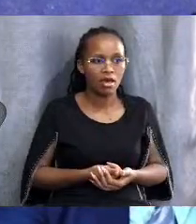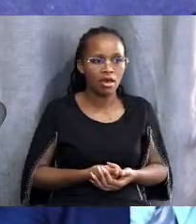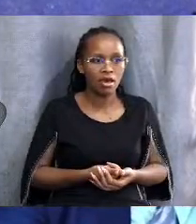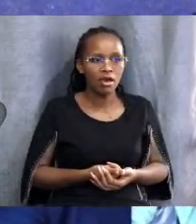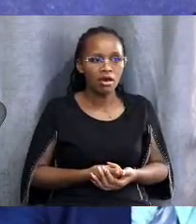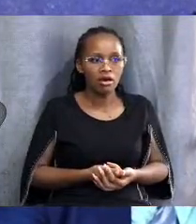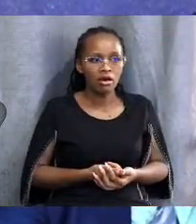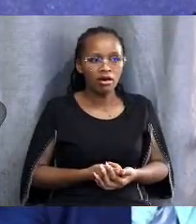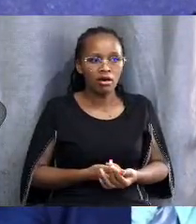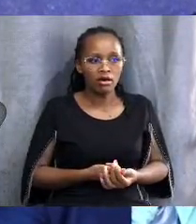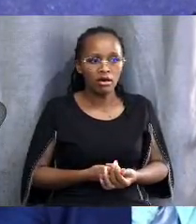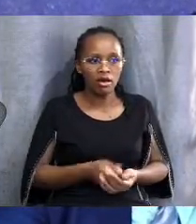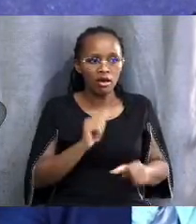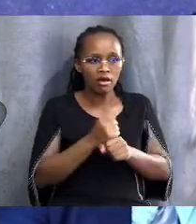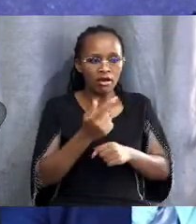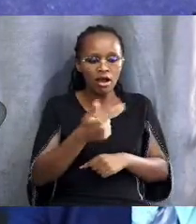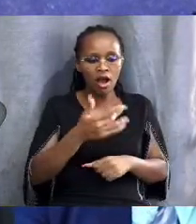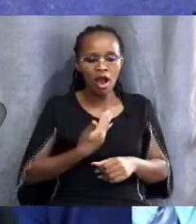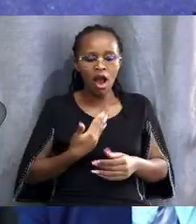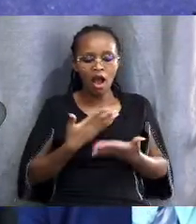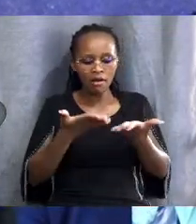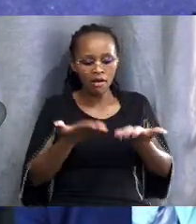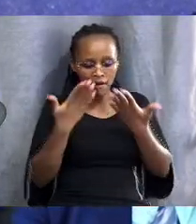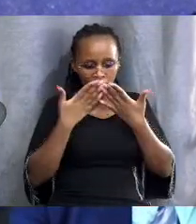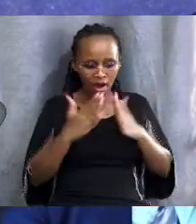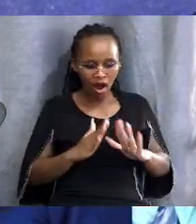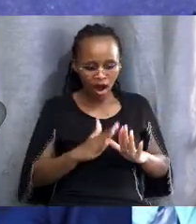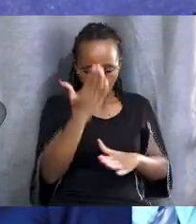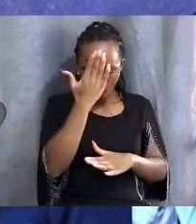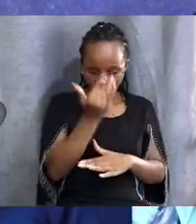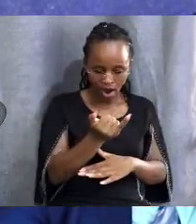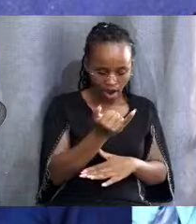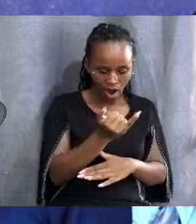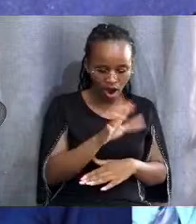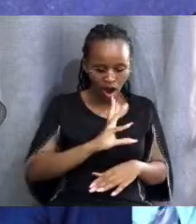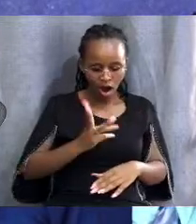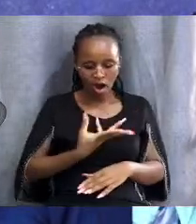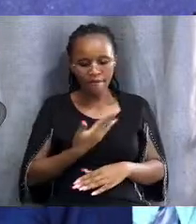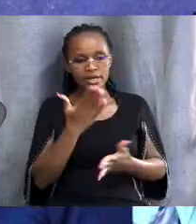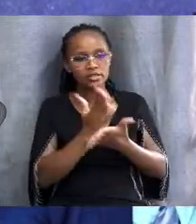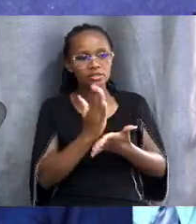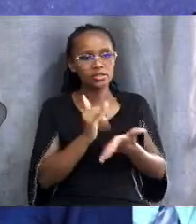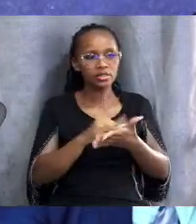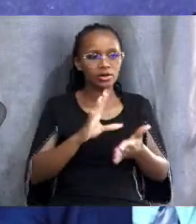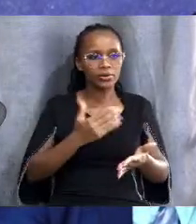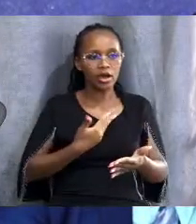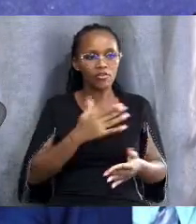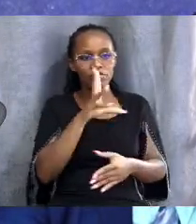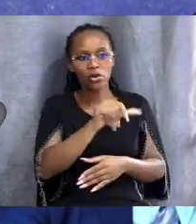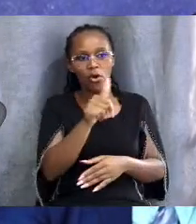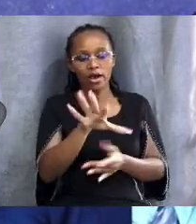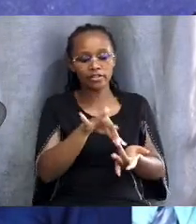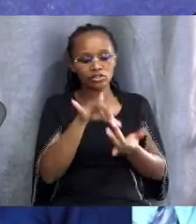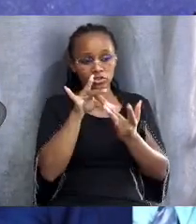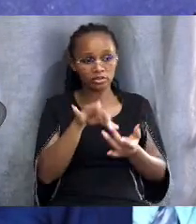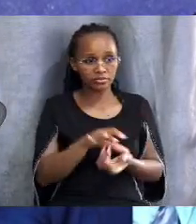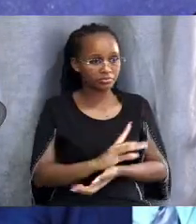it has forced us to have this because we had no other